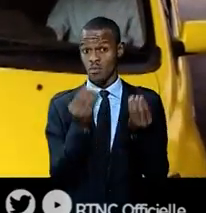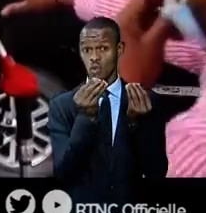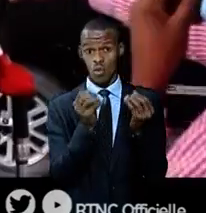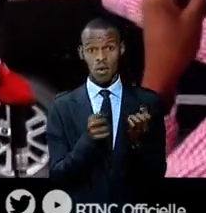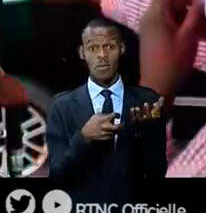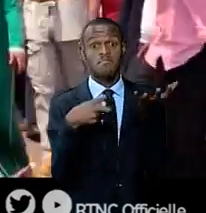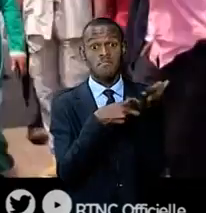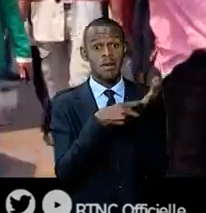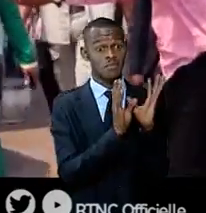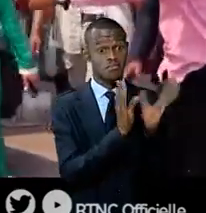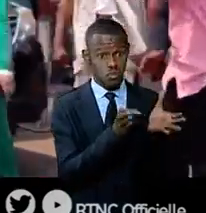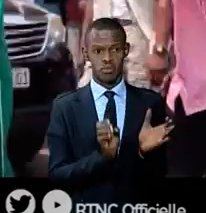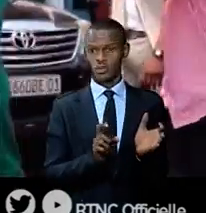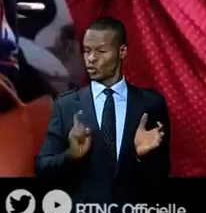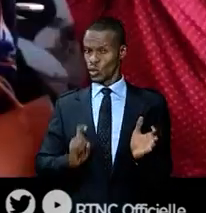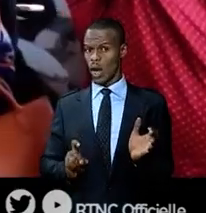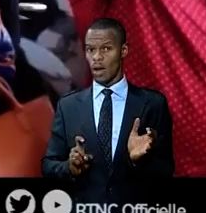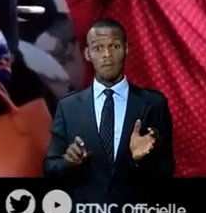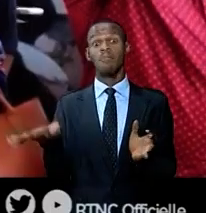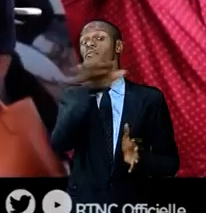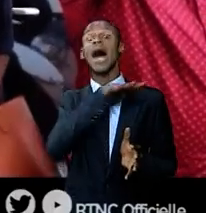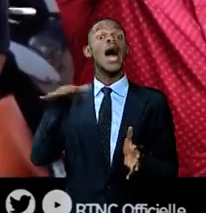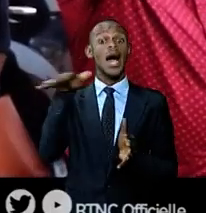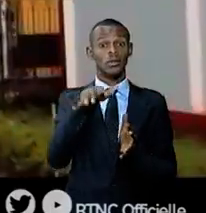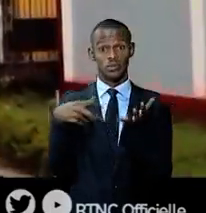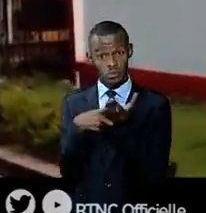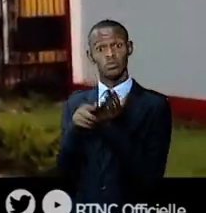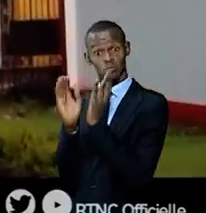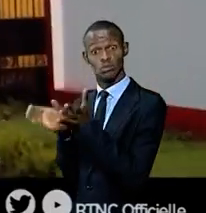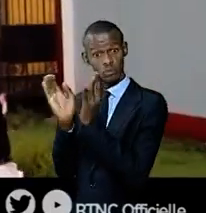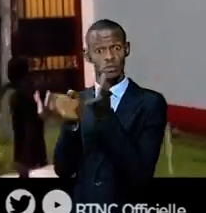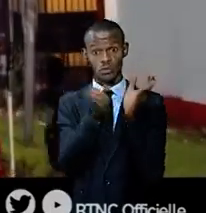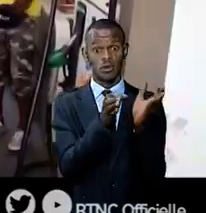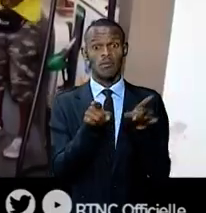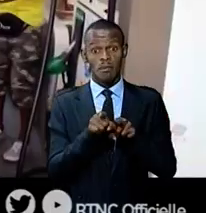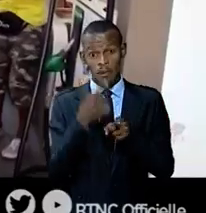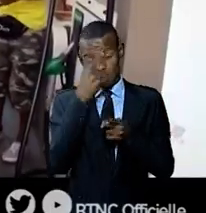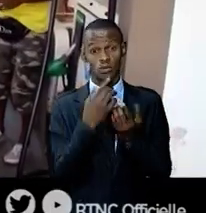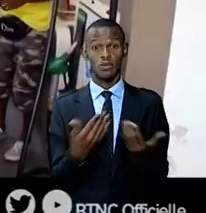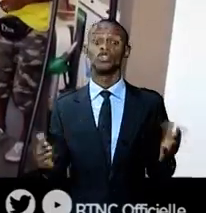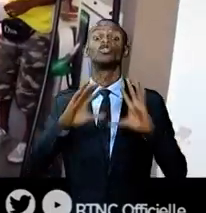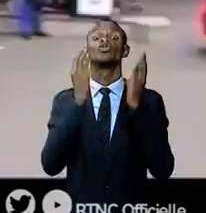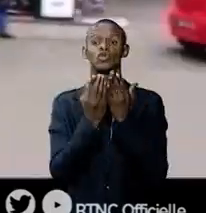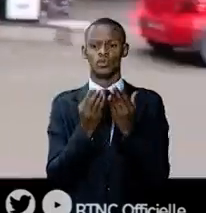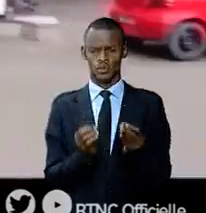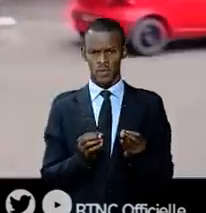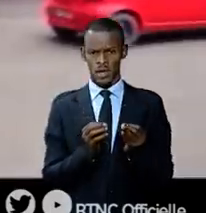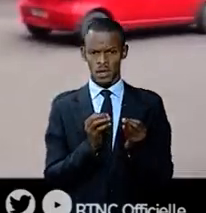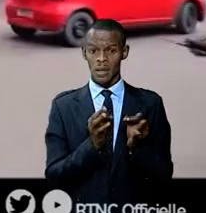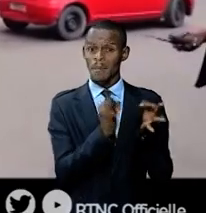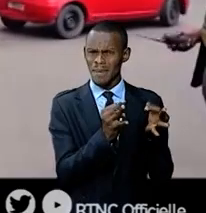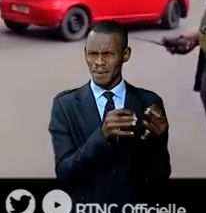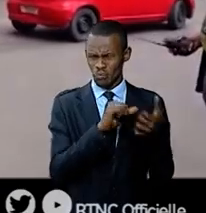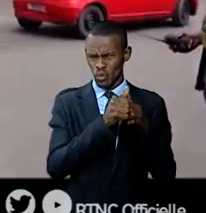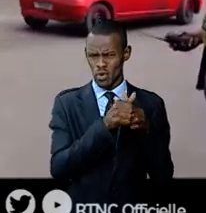prix de tous les produits sur le marché et des produits stratégiques. En inscrivant sa stratégie dans le concept